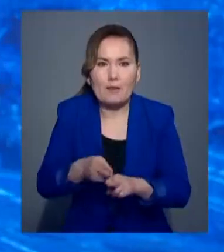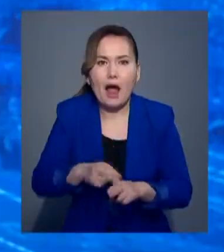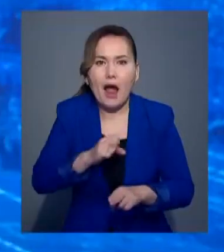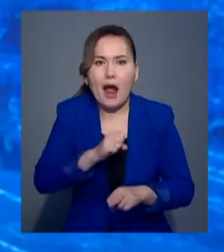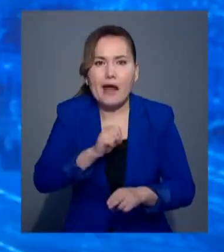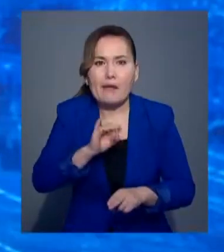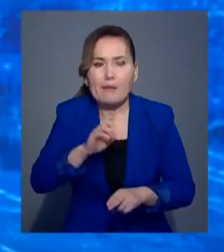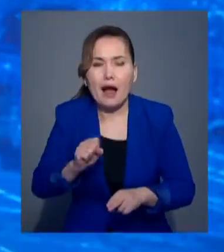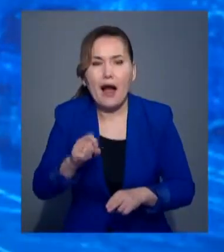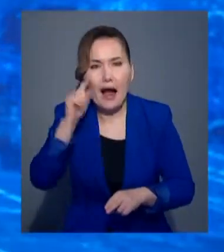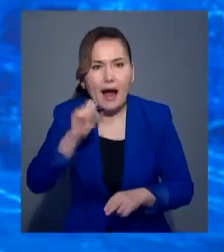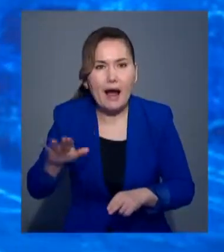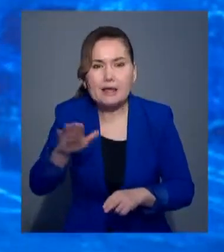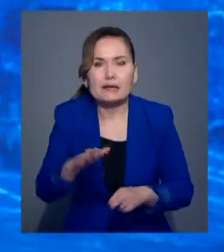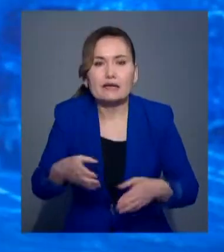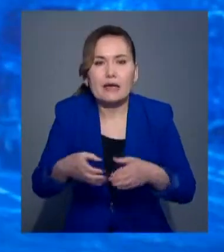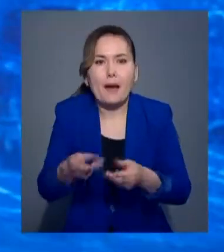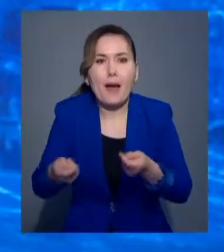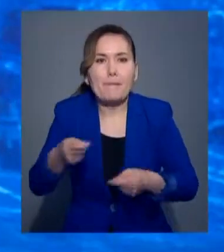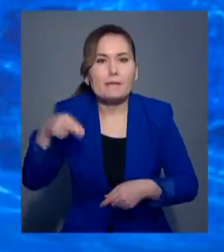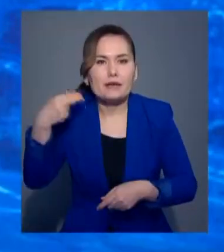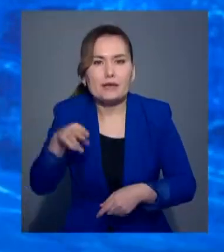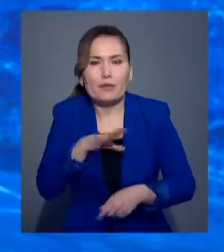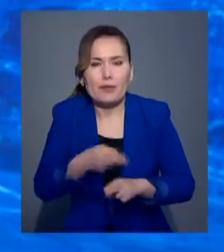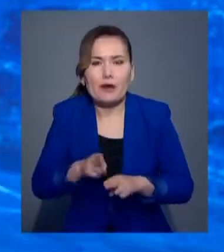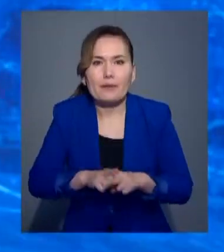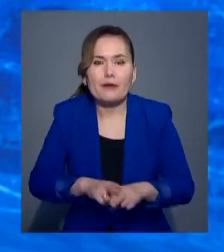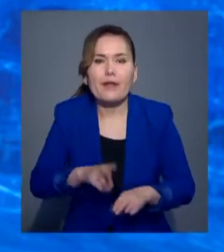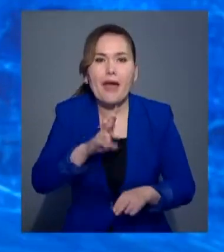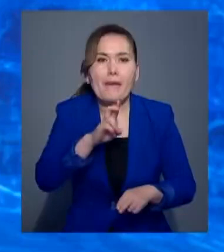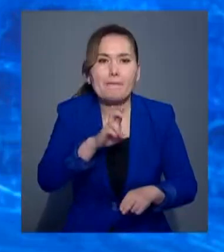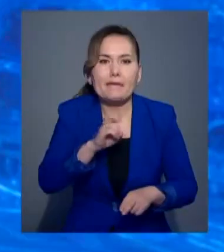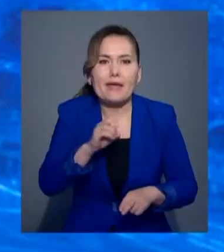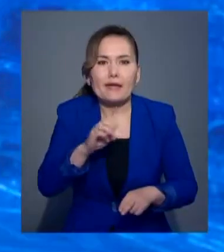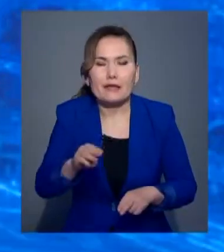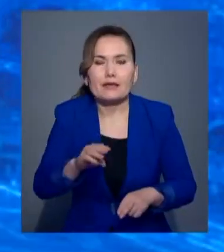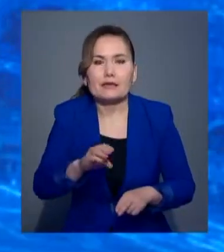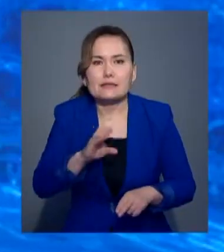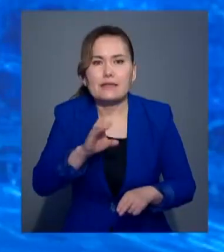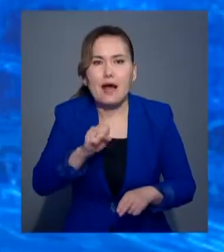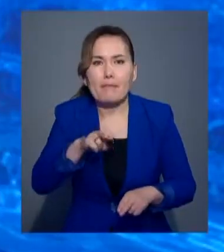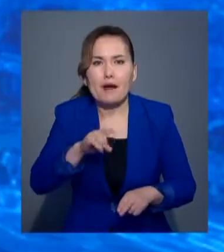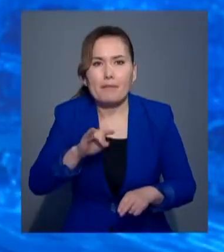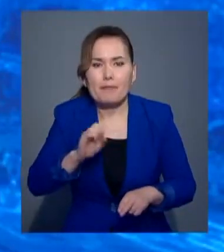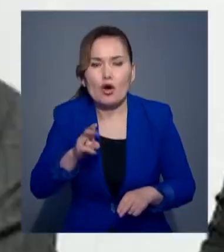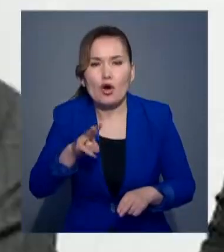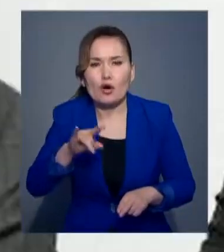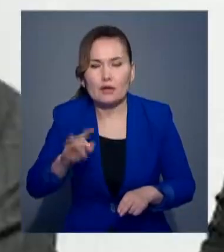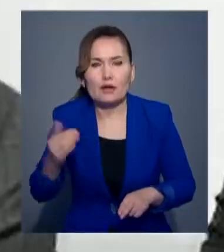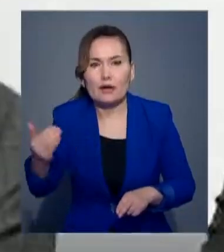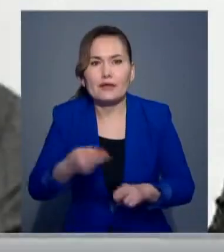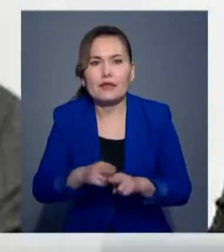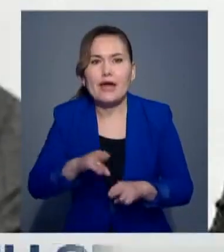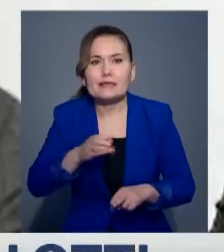АИБА-ның Азия континенттік бюросының президенті де болды. Бекет Сапарбекұлы кезінде Қазақстан бокс құрамасы